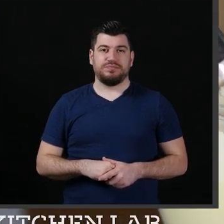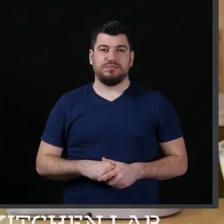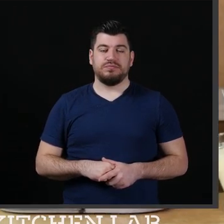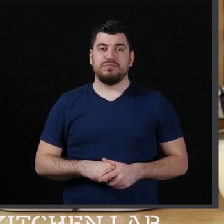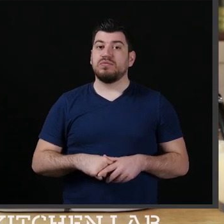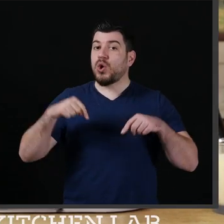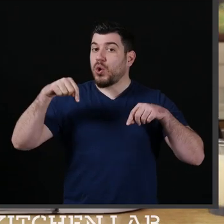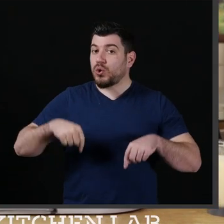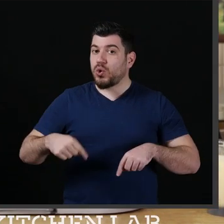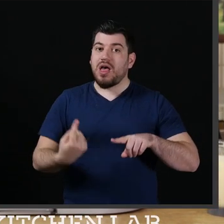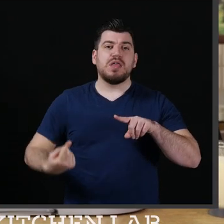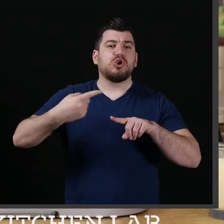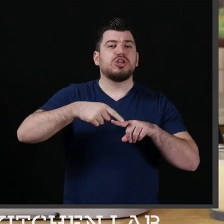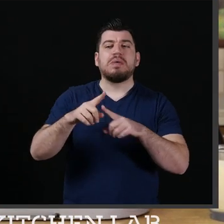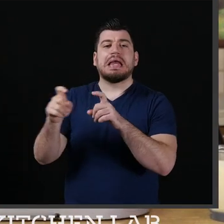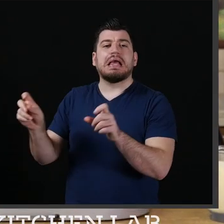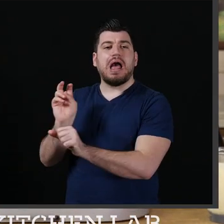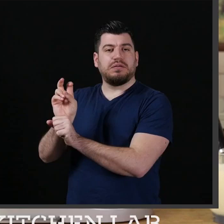Τώρα, ήρθε η ώρα να προσθέσουμε όλα τα υπόλοιπα υλικά.